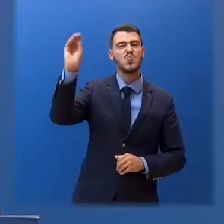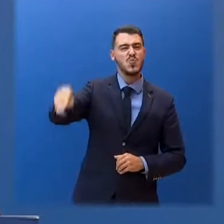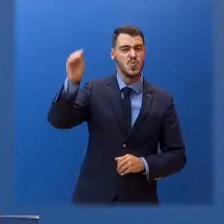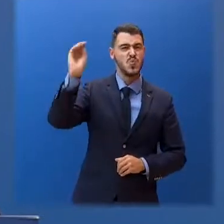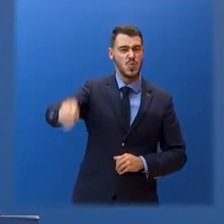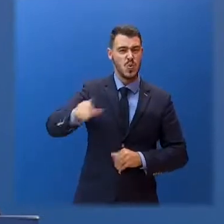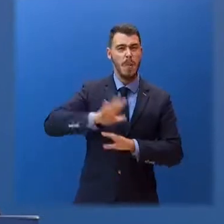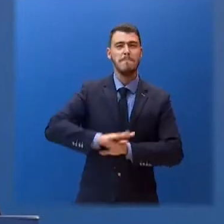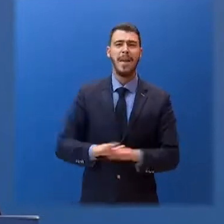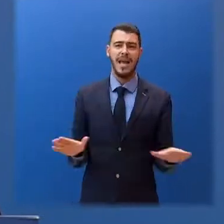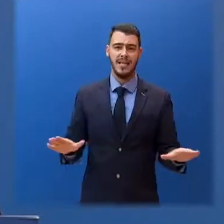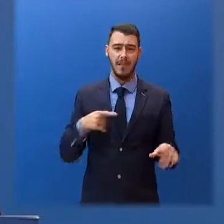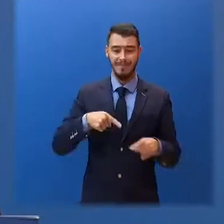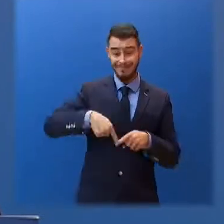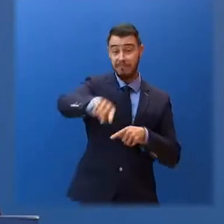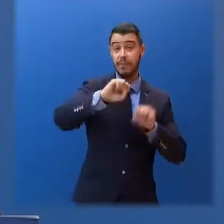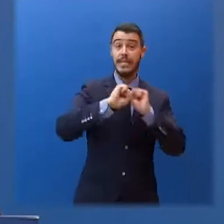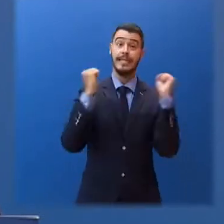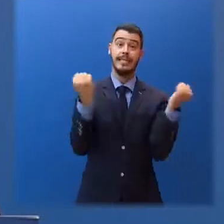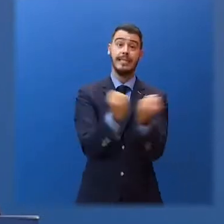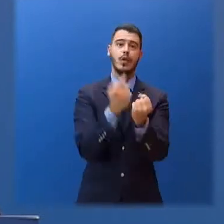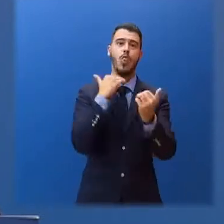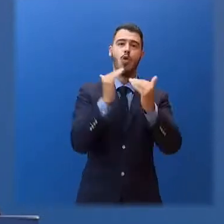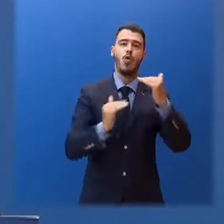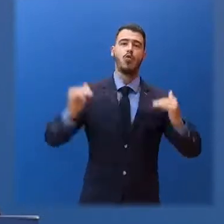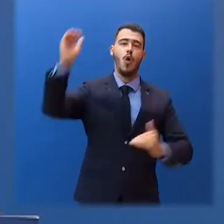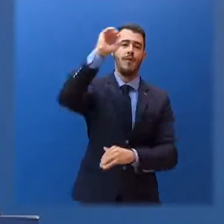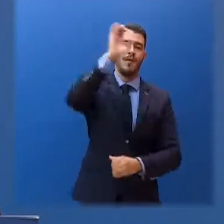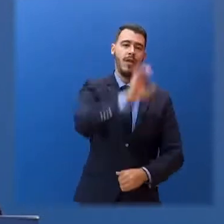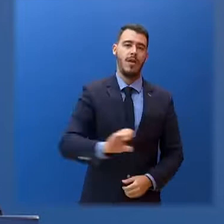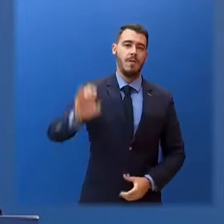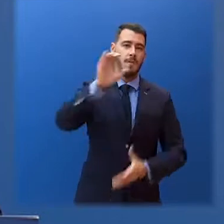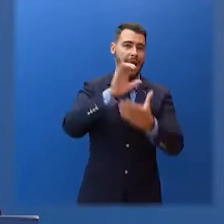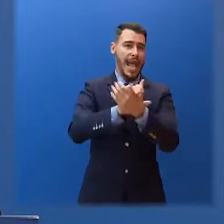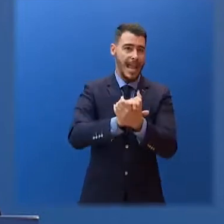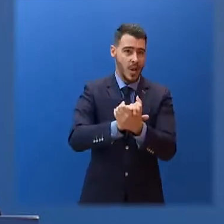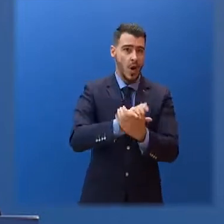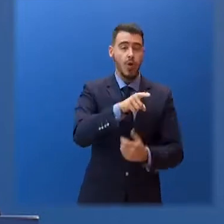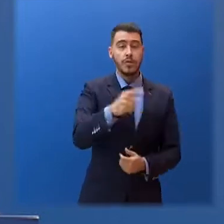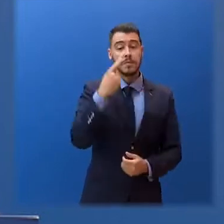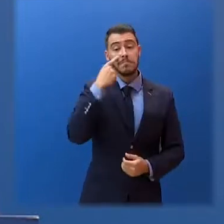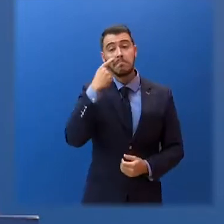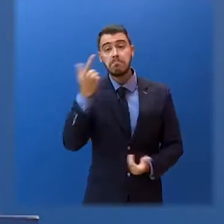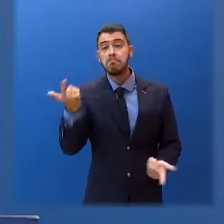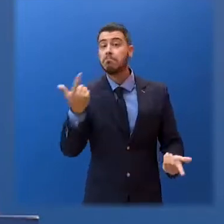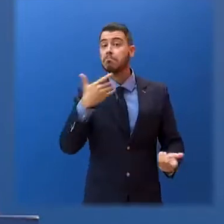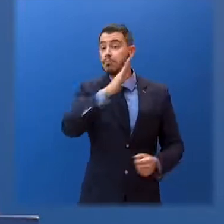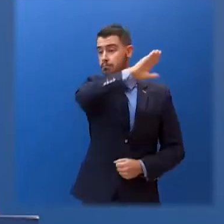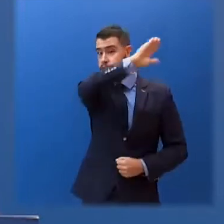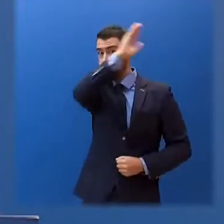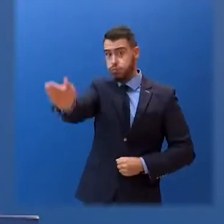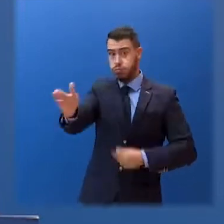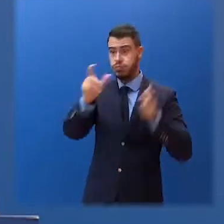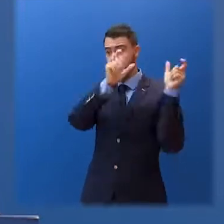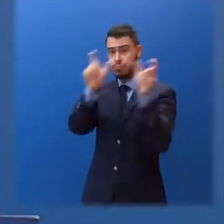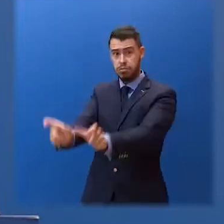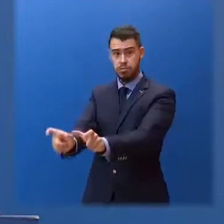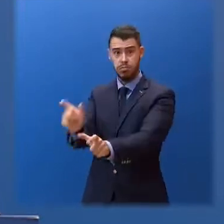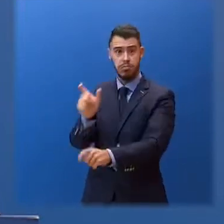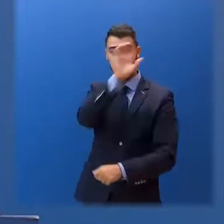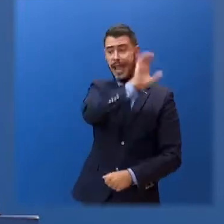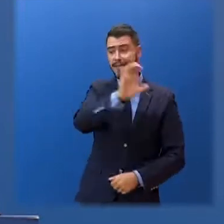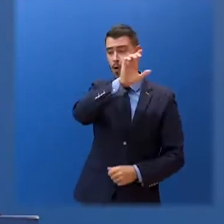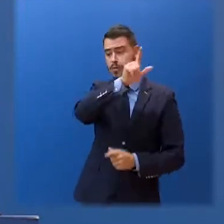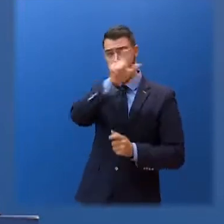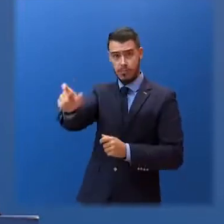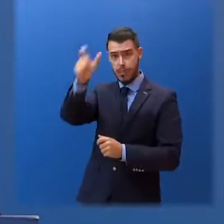προς τη Σύνοδο Κορυφής και τις αποφάσεις που θα λάβει αυτή όσον αφορά στις ενδεχόμενες κυρώσεις εναντίον της Άγκυρας και πώς θα αντιδράσετε